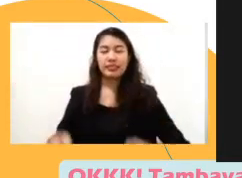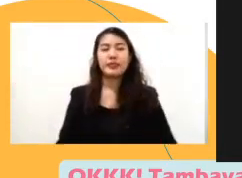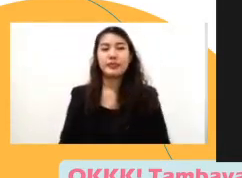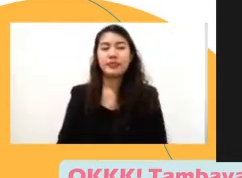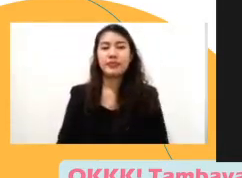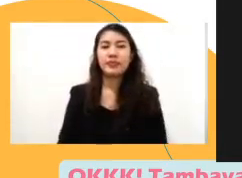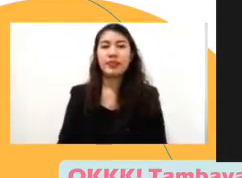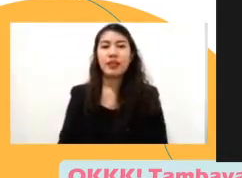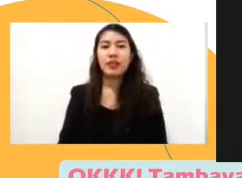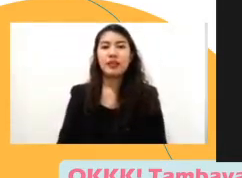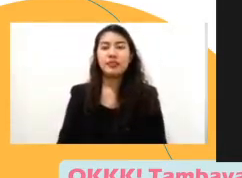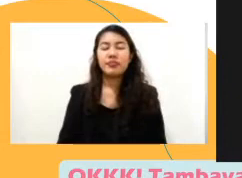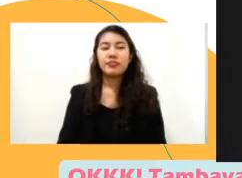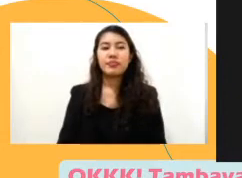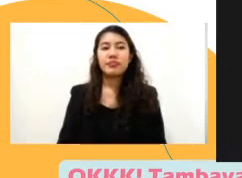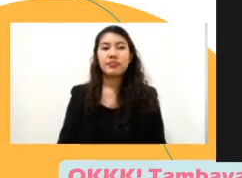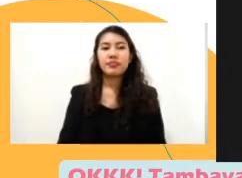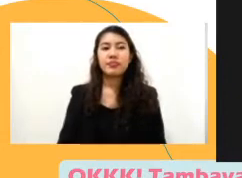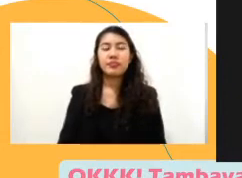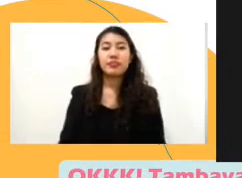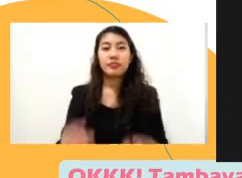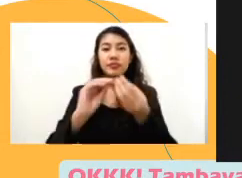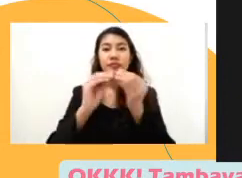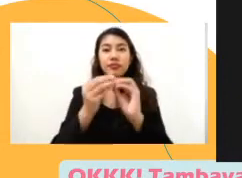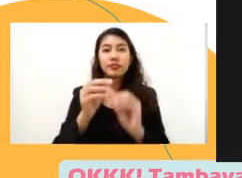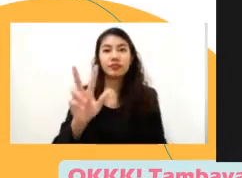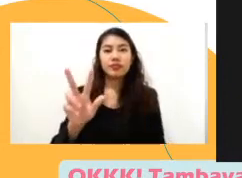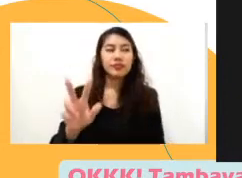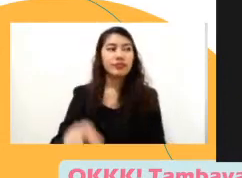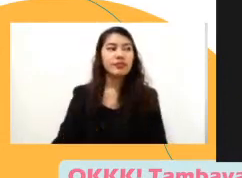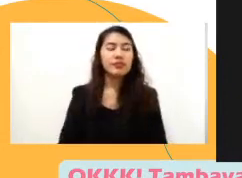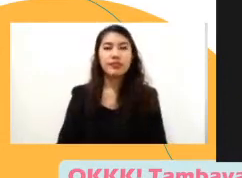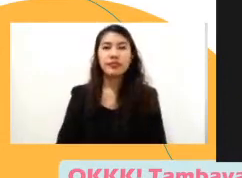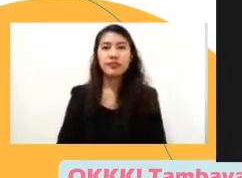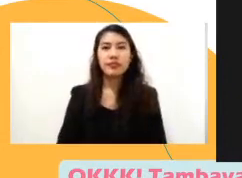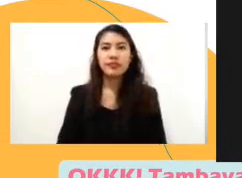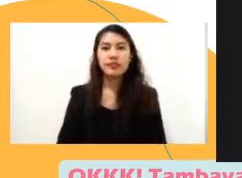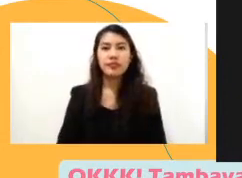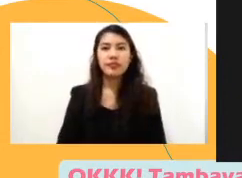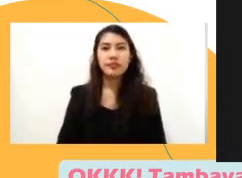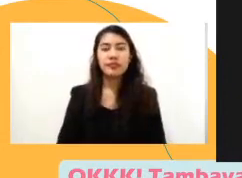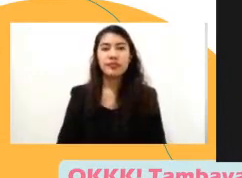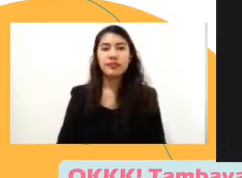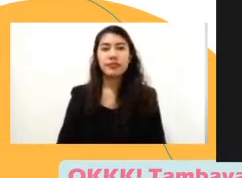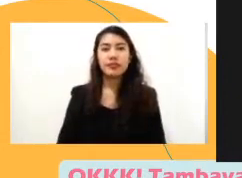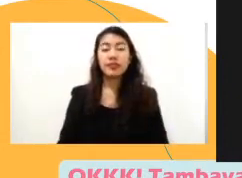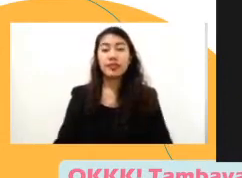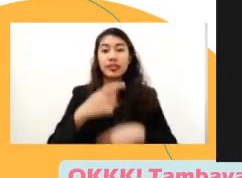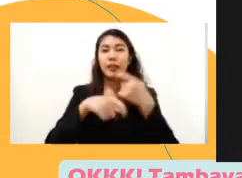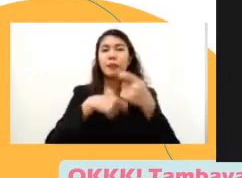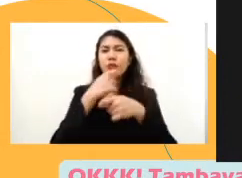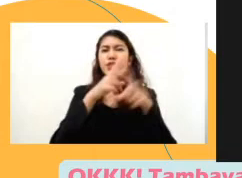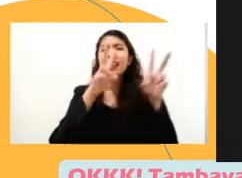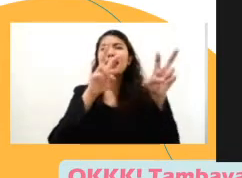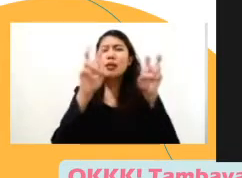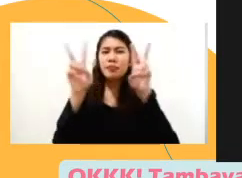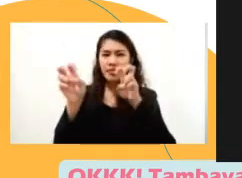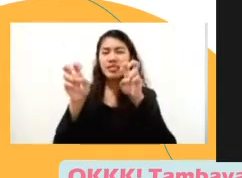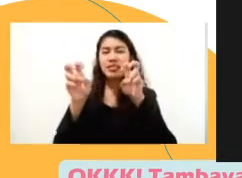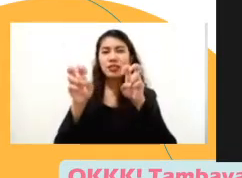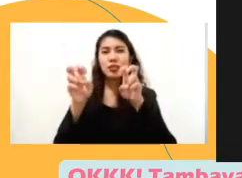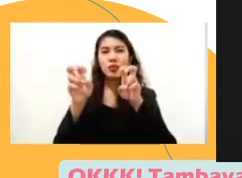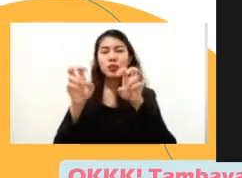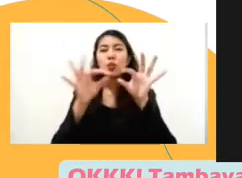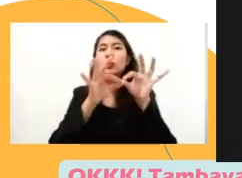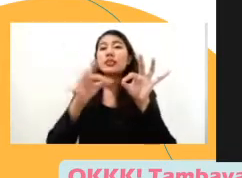Yun. Pangatlo, ang isang pangatlong klase ng themes na common nating naririnig sa mga